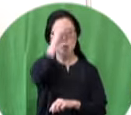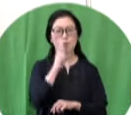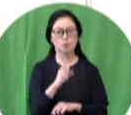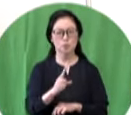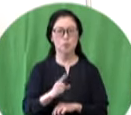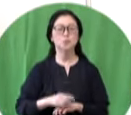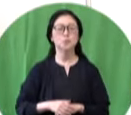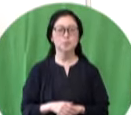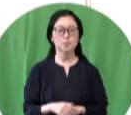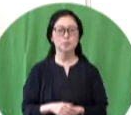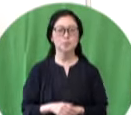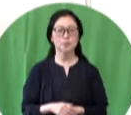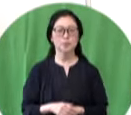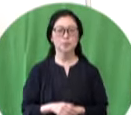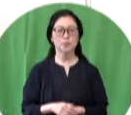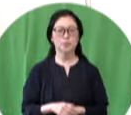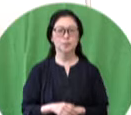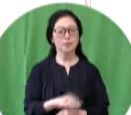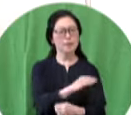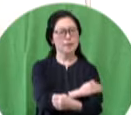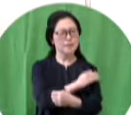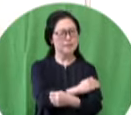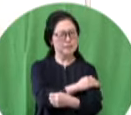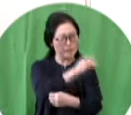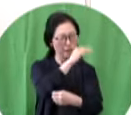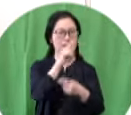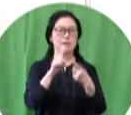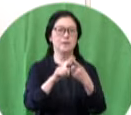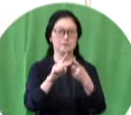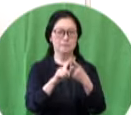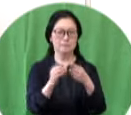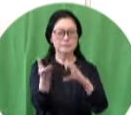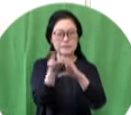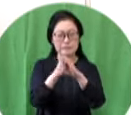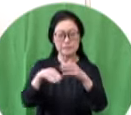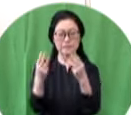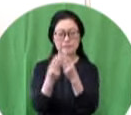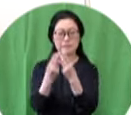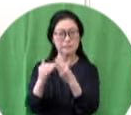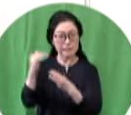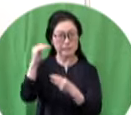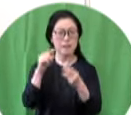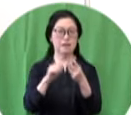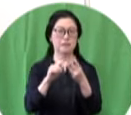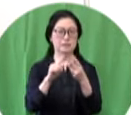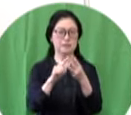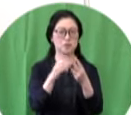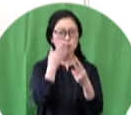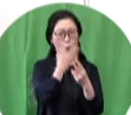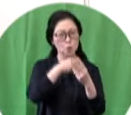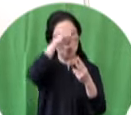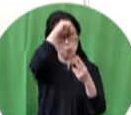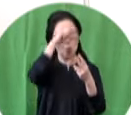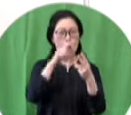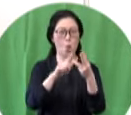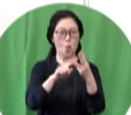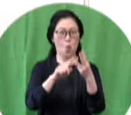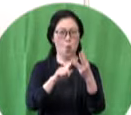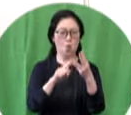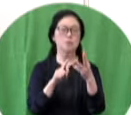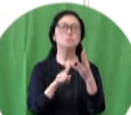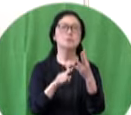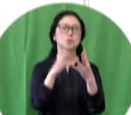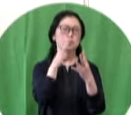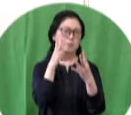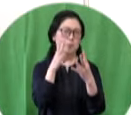慣病としての問題があります。高血圧症、脂質異常症、糖尿病、あと